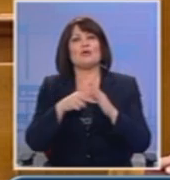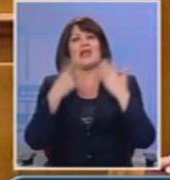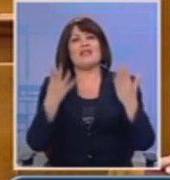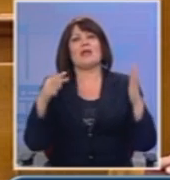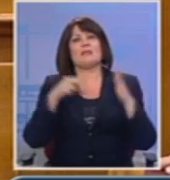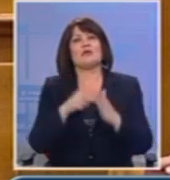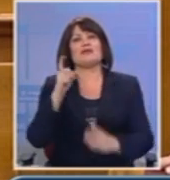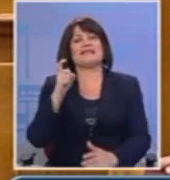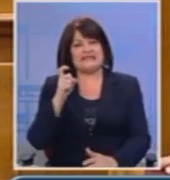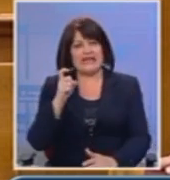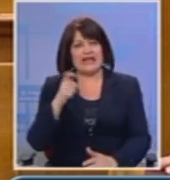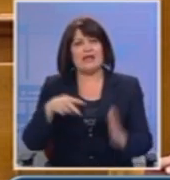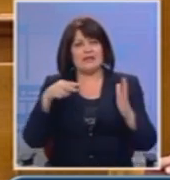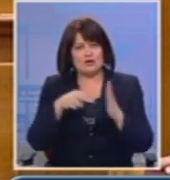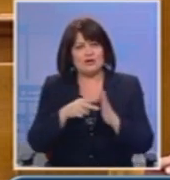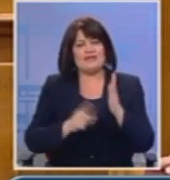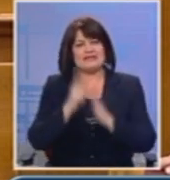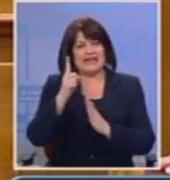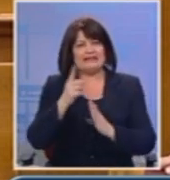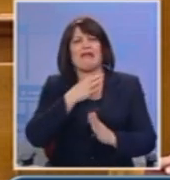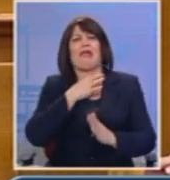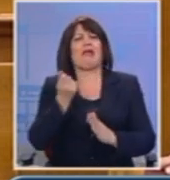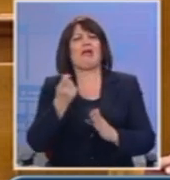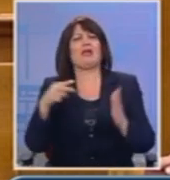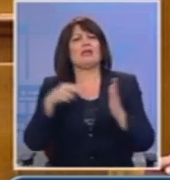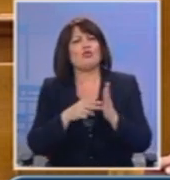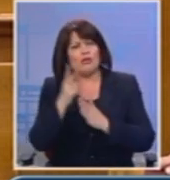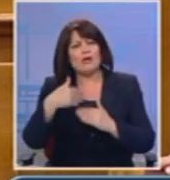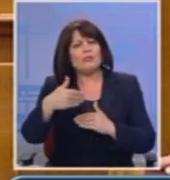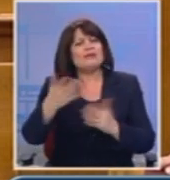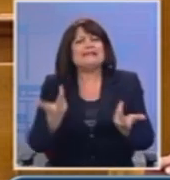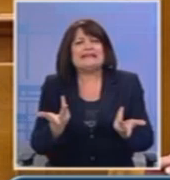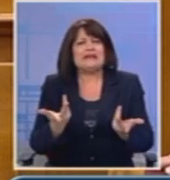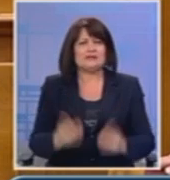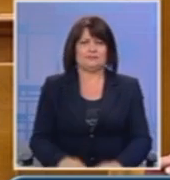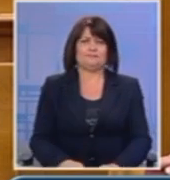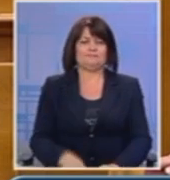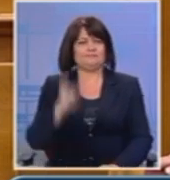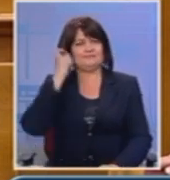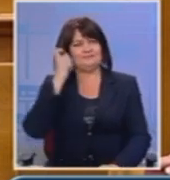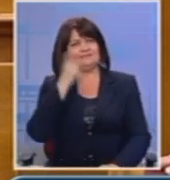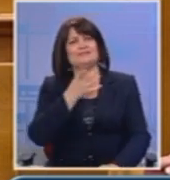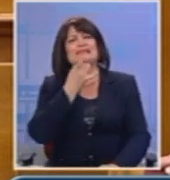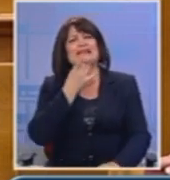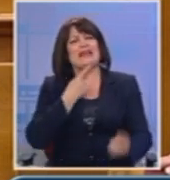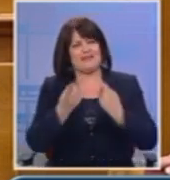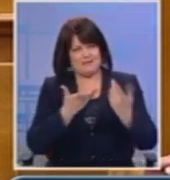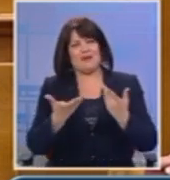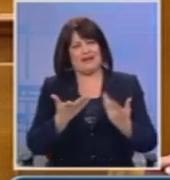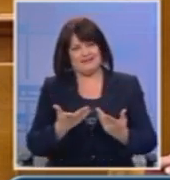2010 το 2011 το 2012 φαντασιώνεσαι τη σκληρή διαπραγμάτευση